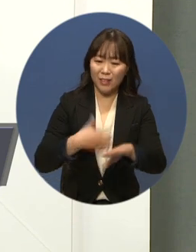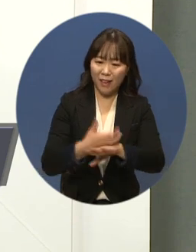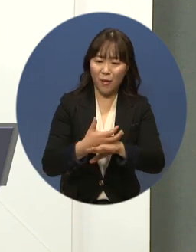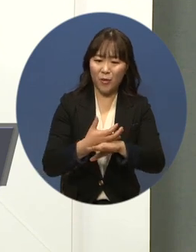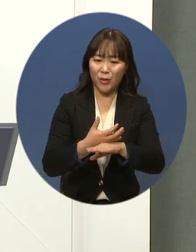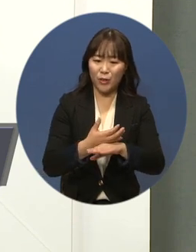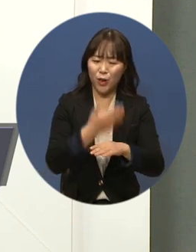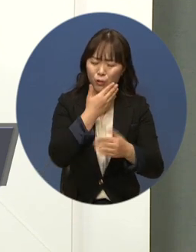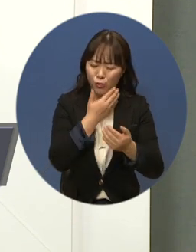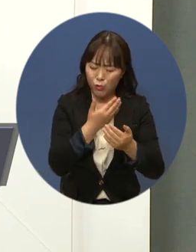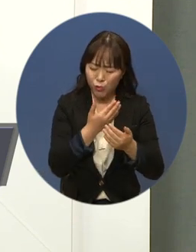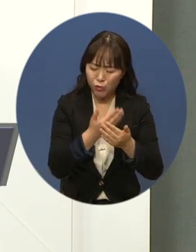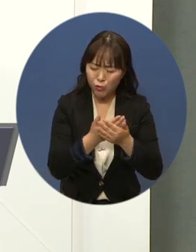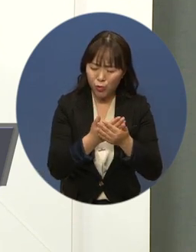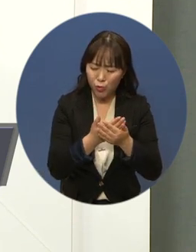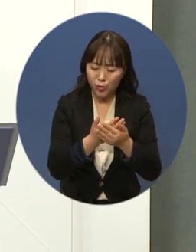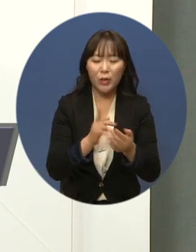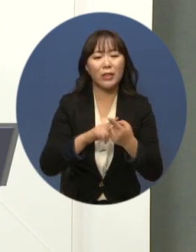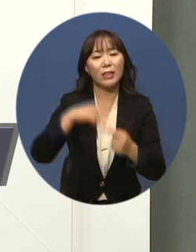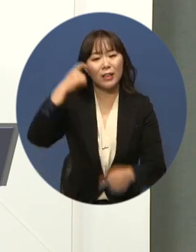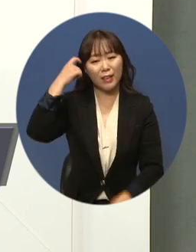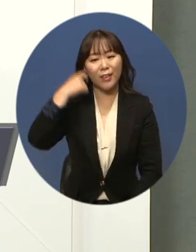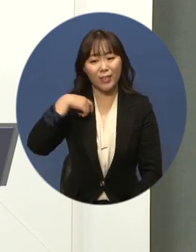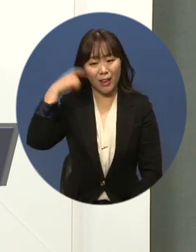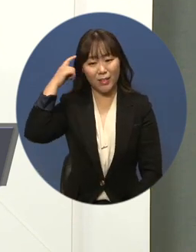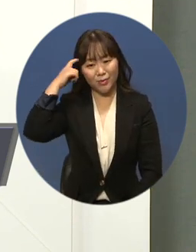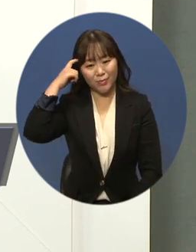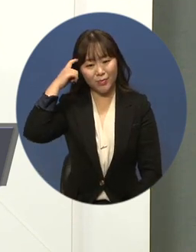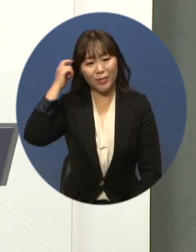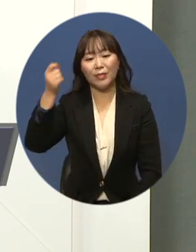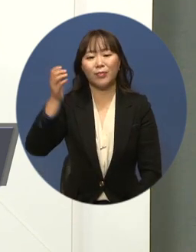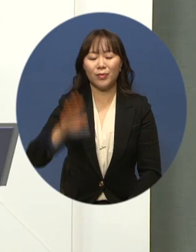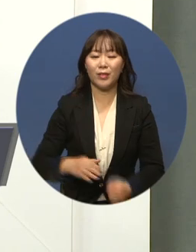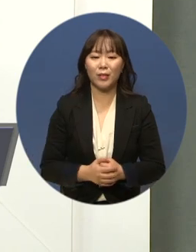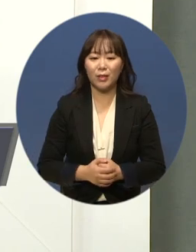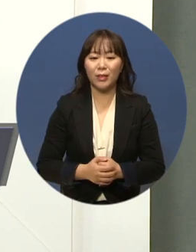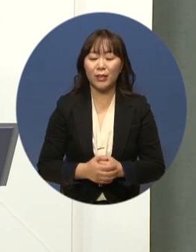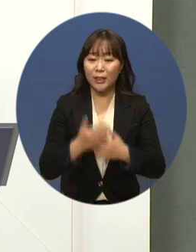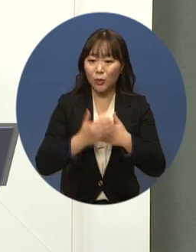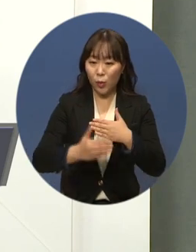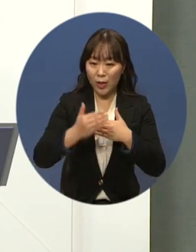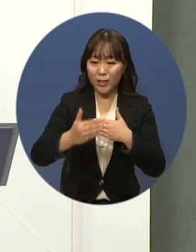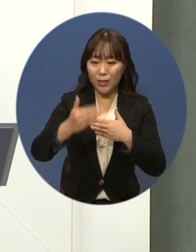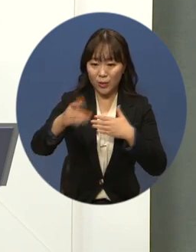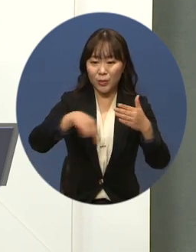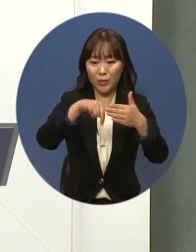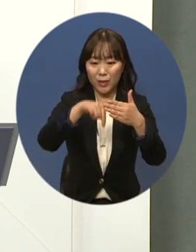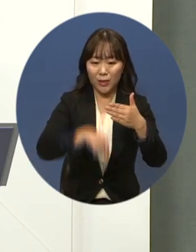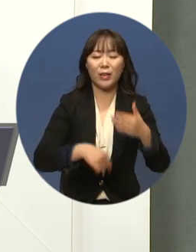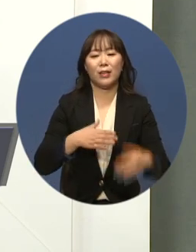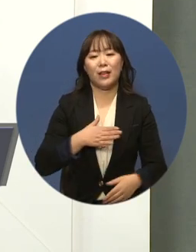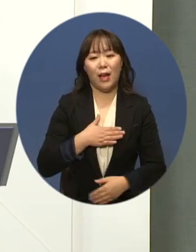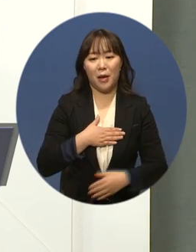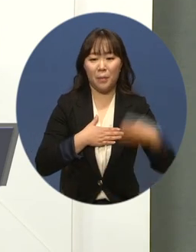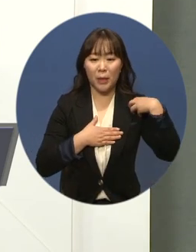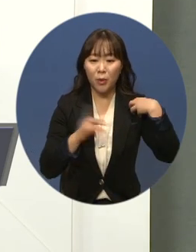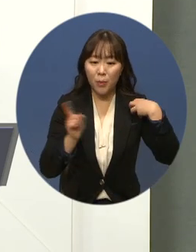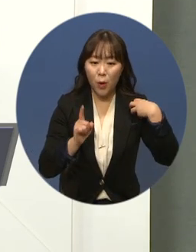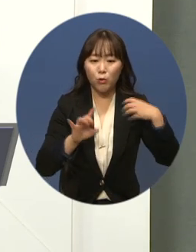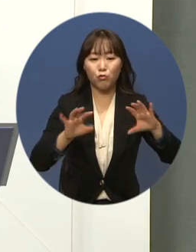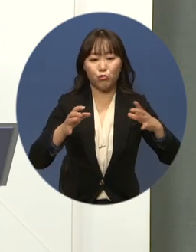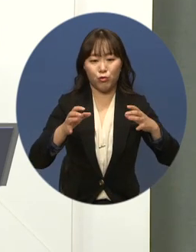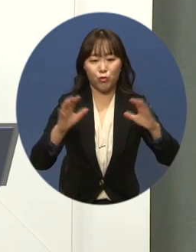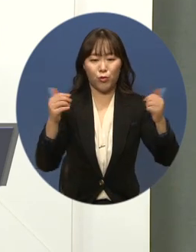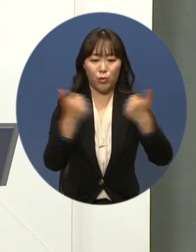개혁의 중대성도 느끼셨다 이런 생각을 듭니다만은 이제 그 과정에서 이제는 내가 해야 할 일은 국회에